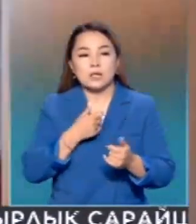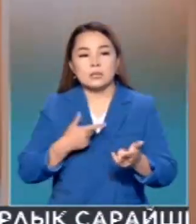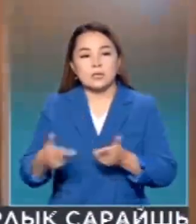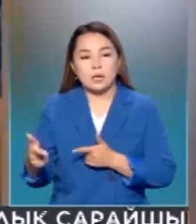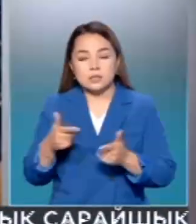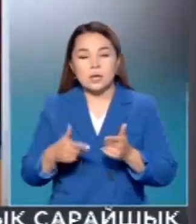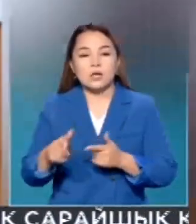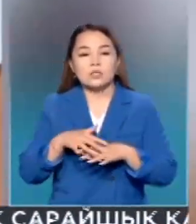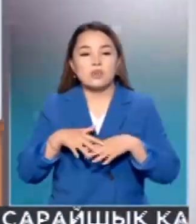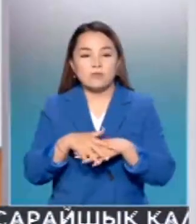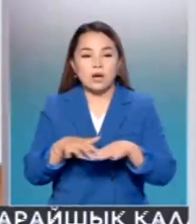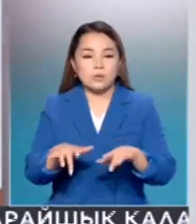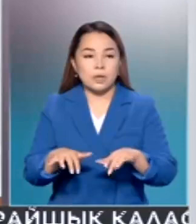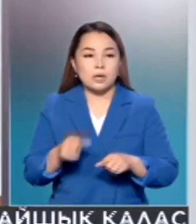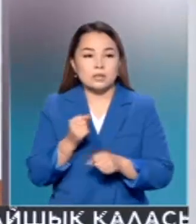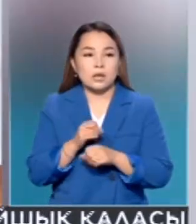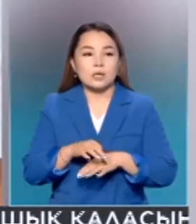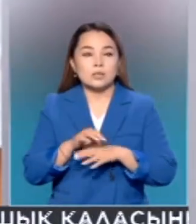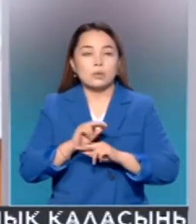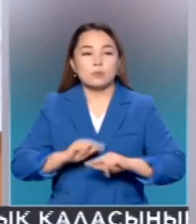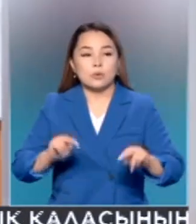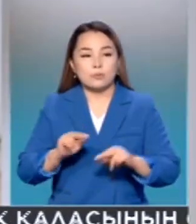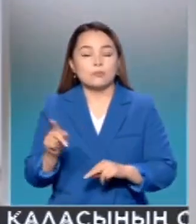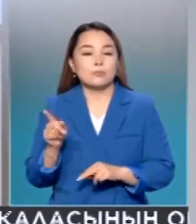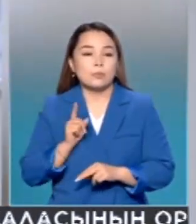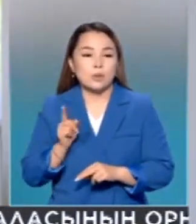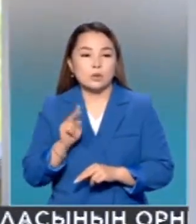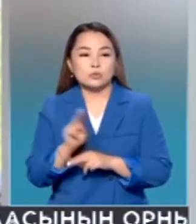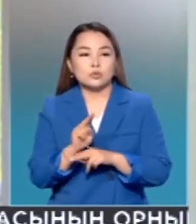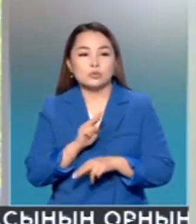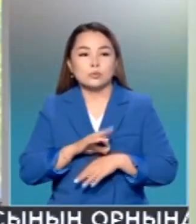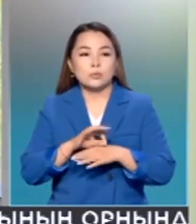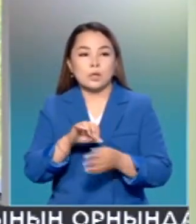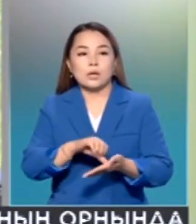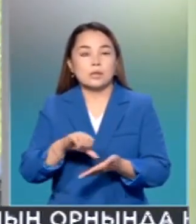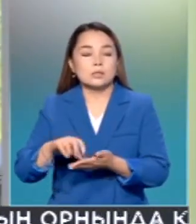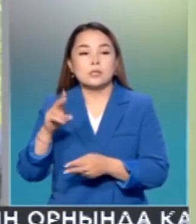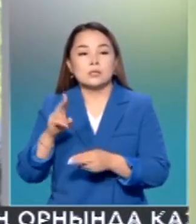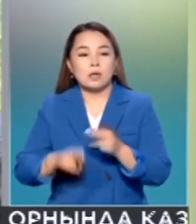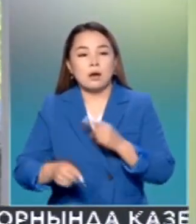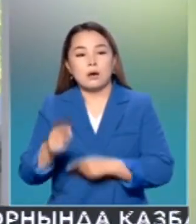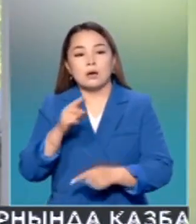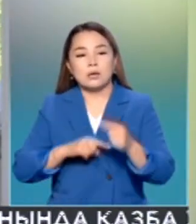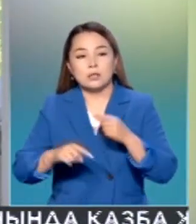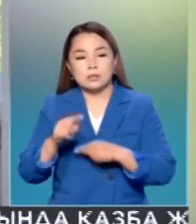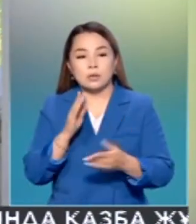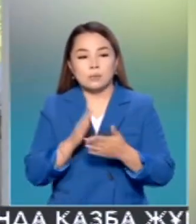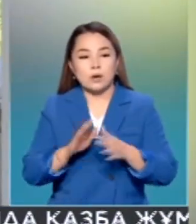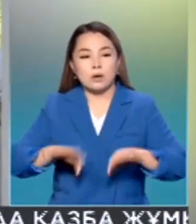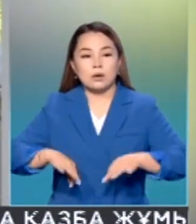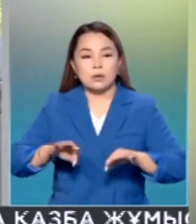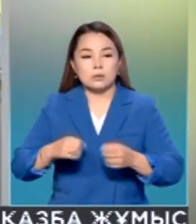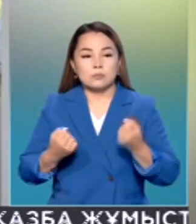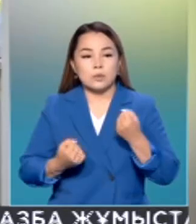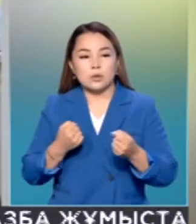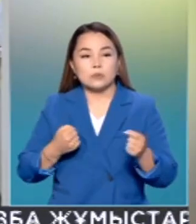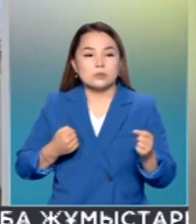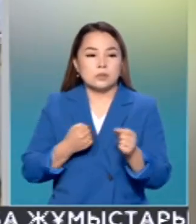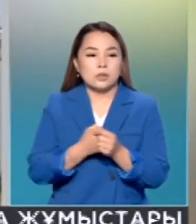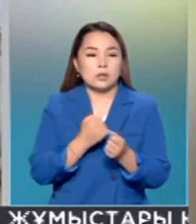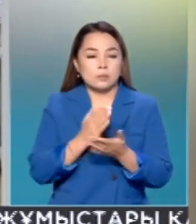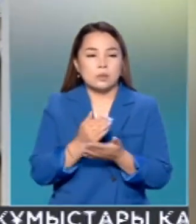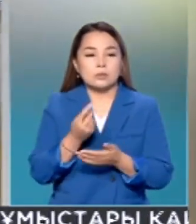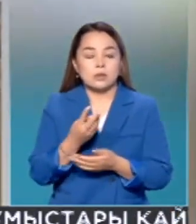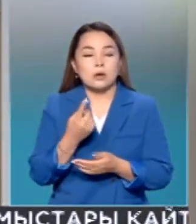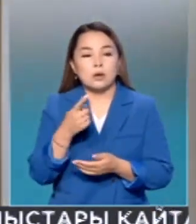дайындық пен информатика пәндерінің ұстаздары және күзетшілері жөндеу жұмыстарына қатысқаннан кейін қайтып бара жатқанда автокөлікпен аударылған. Қазір